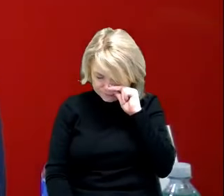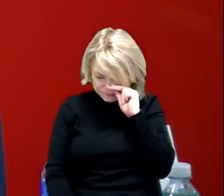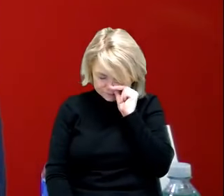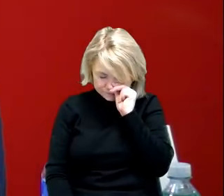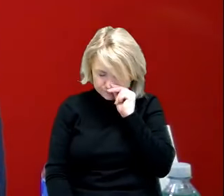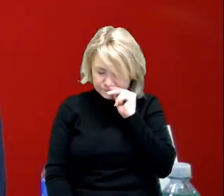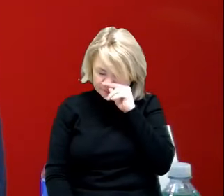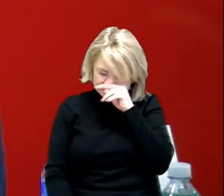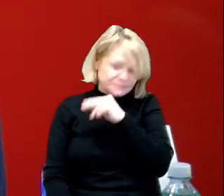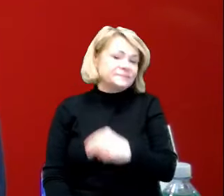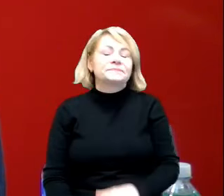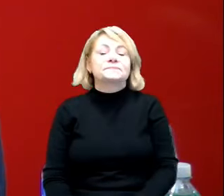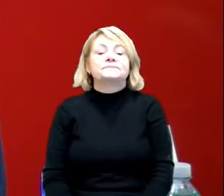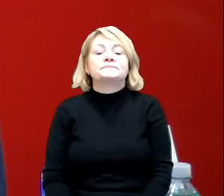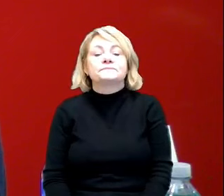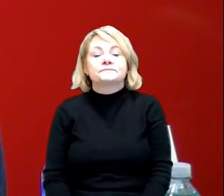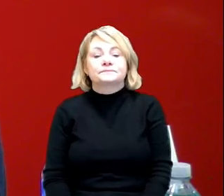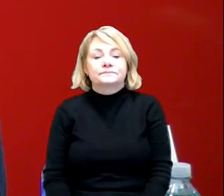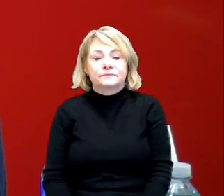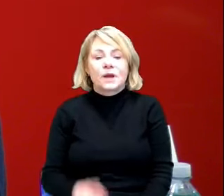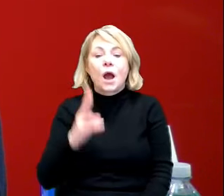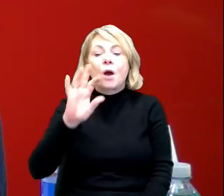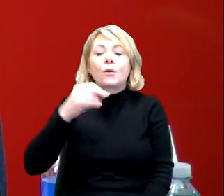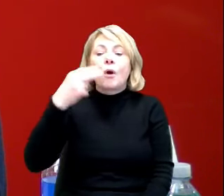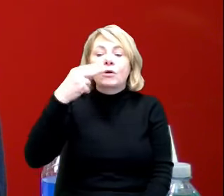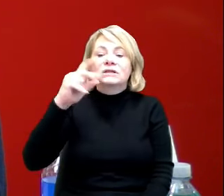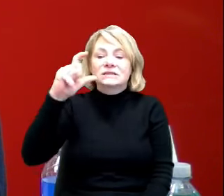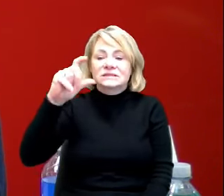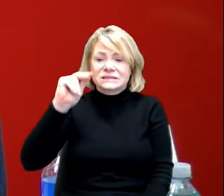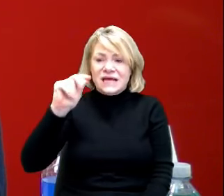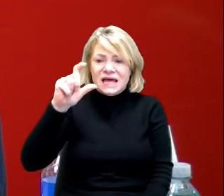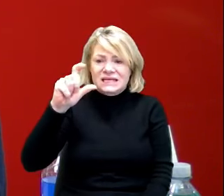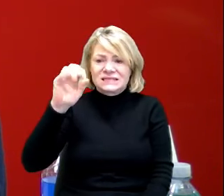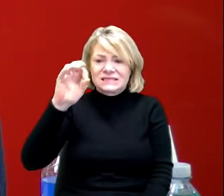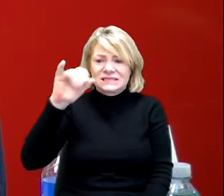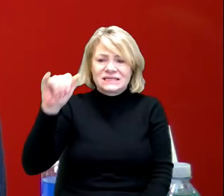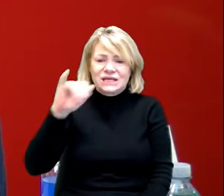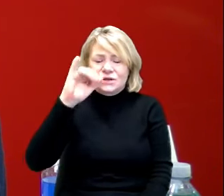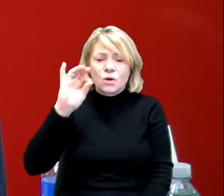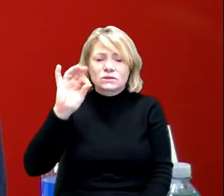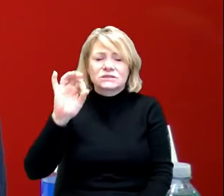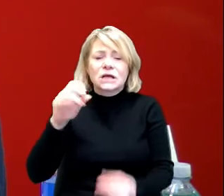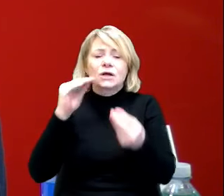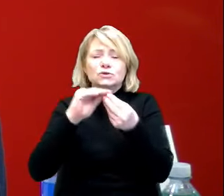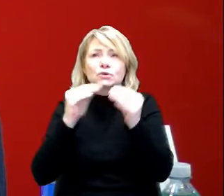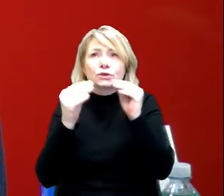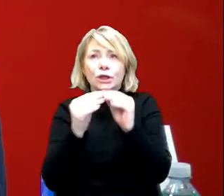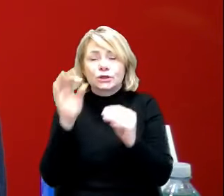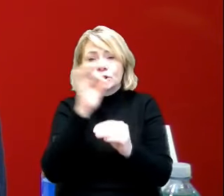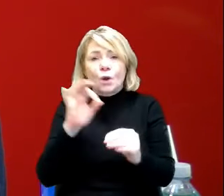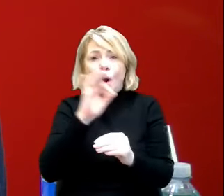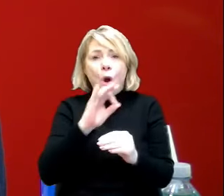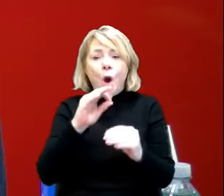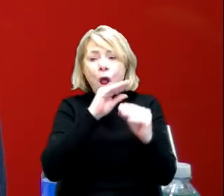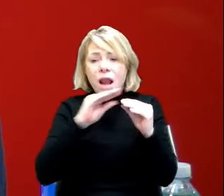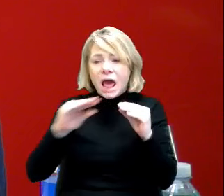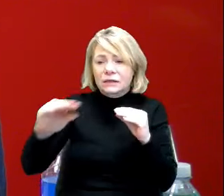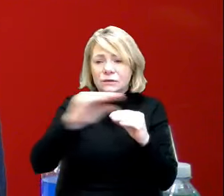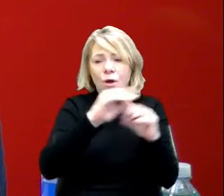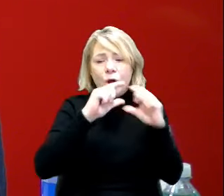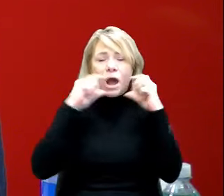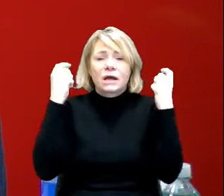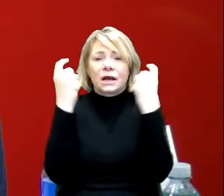a koncesijos sutartis dėl ledo arenos projek avimo statybos ir valdymo